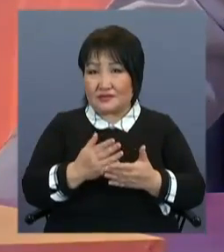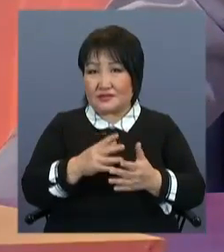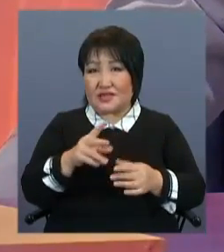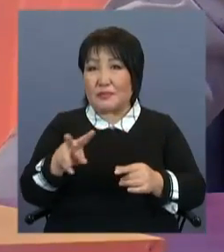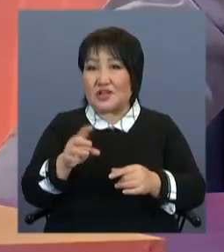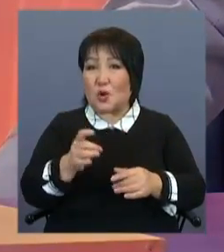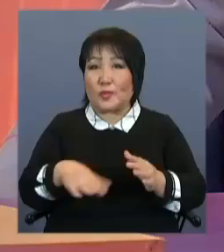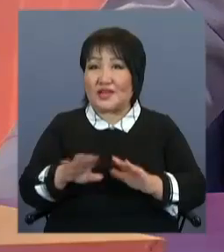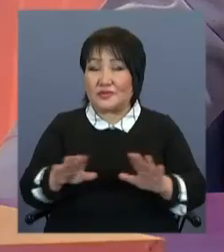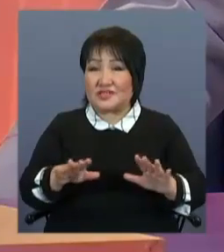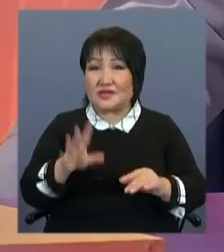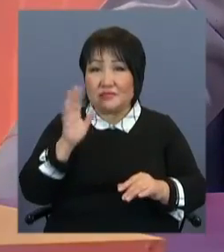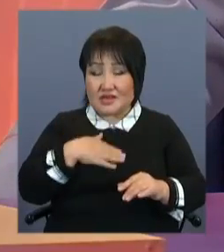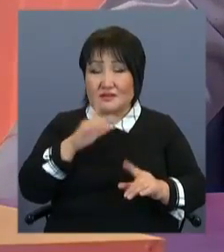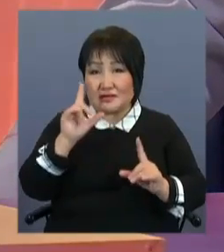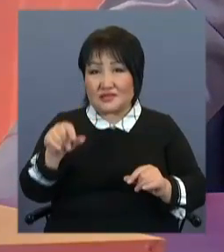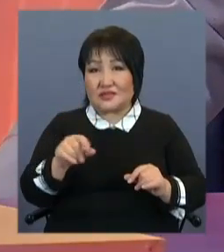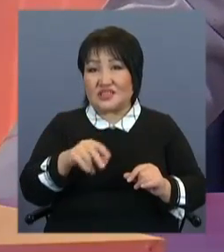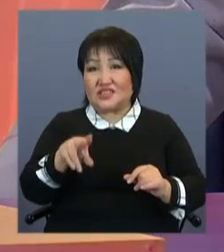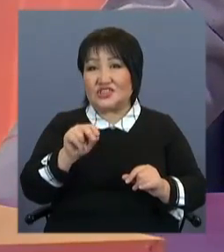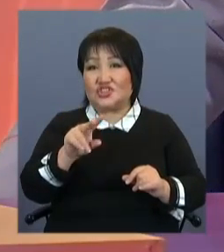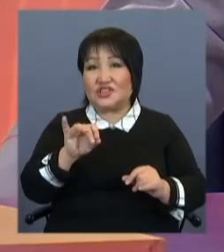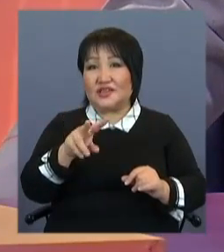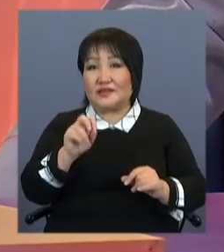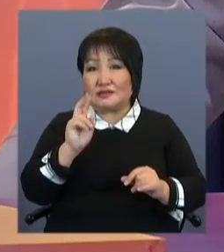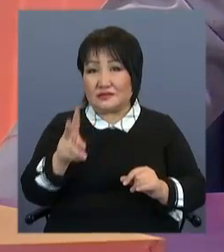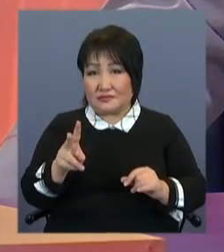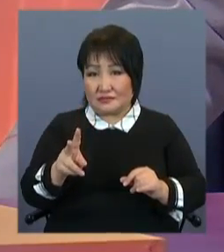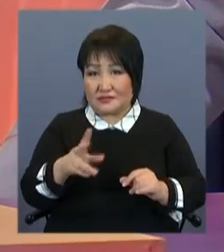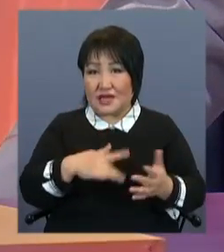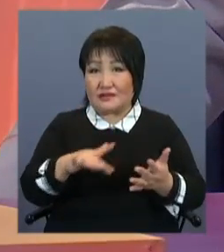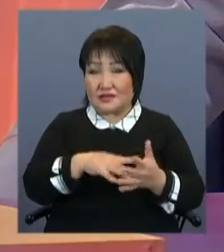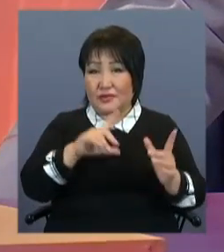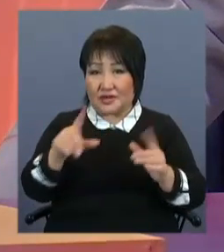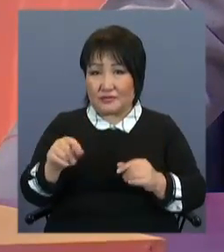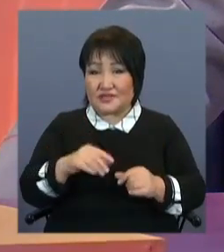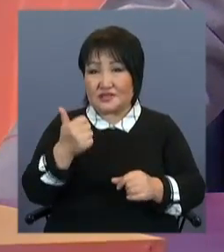мені. Негізгі мақсат біздің қарулы күштер неге керек?